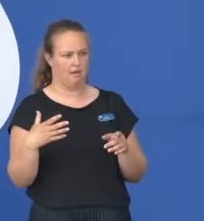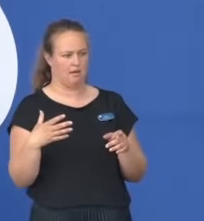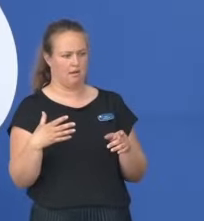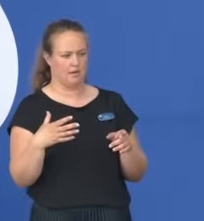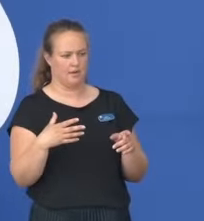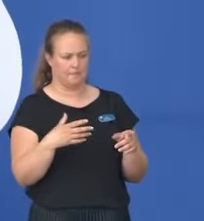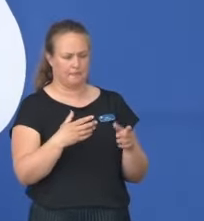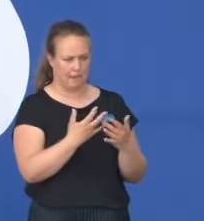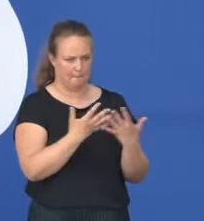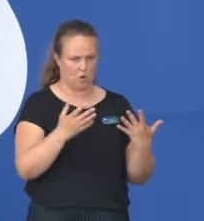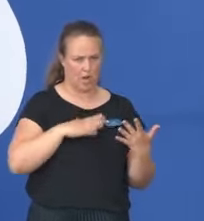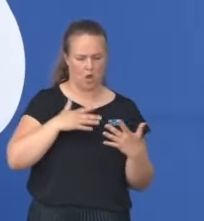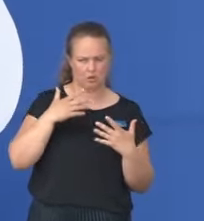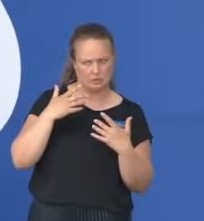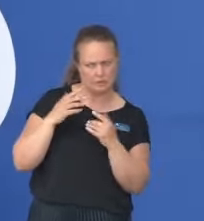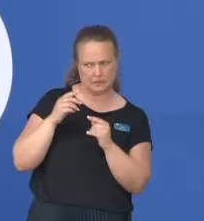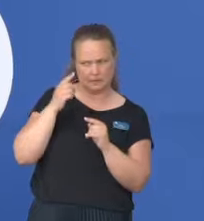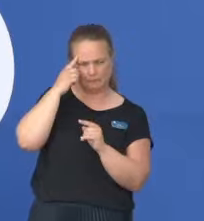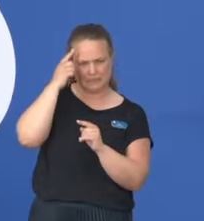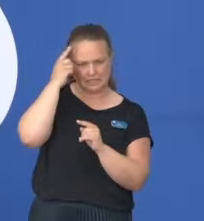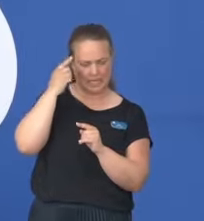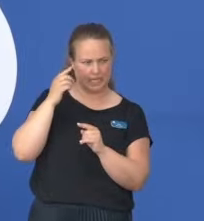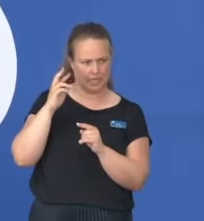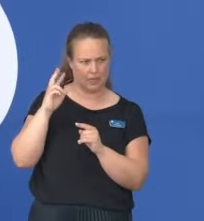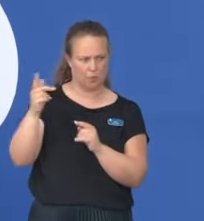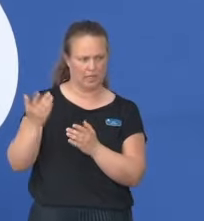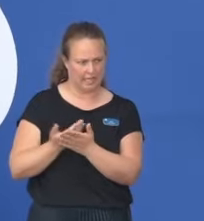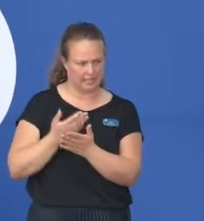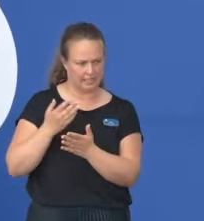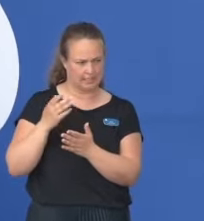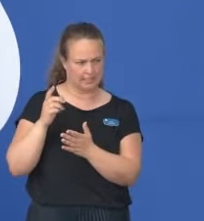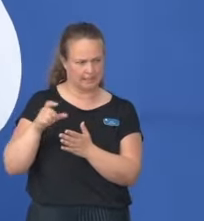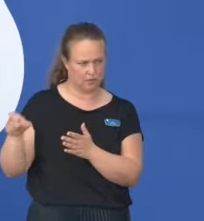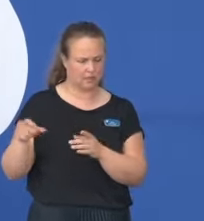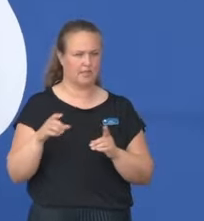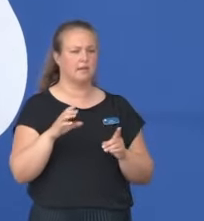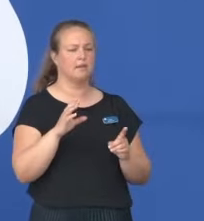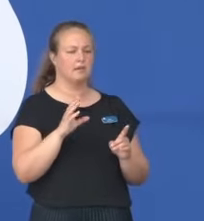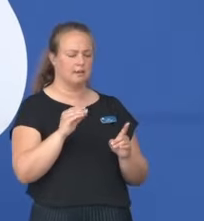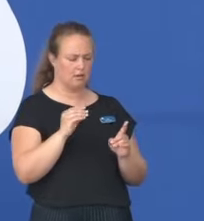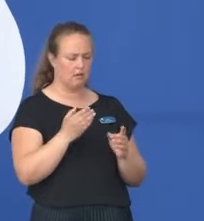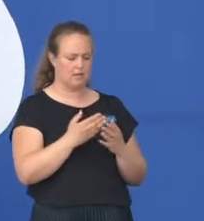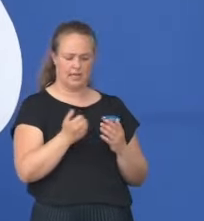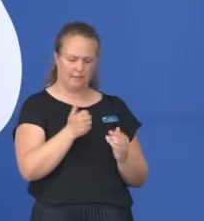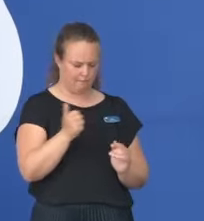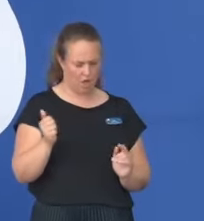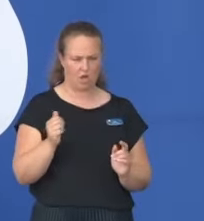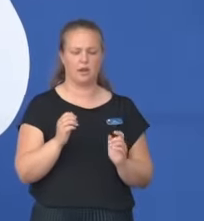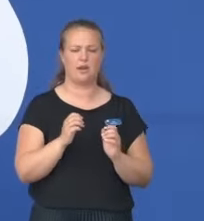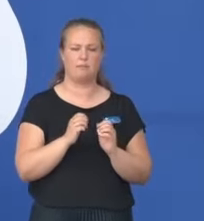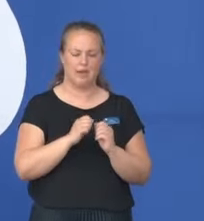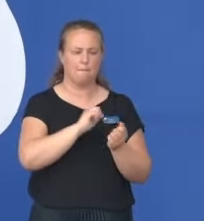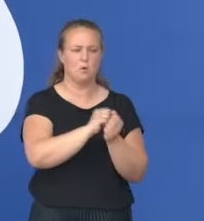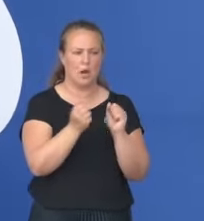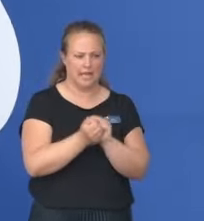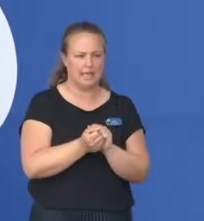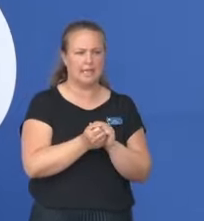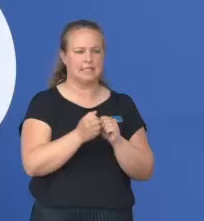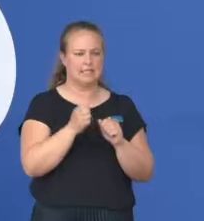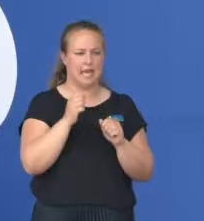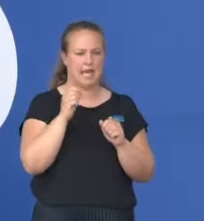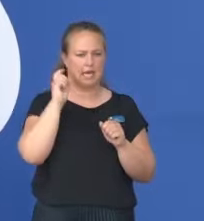Sverige? Ja, jag skulle säga att inte bara utländska desinformationskampanjer, även inrikes politiska desinformationskampanjer bidrar till